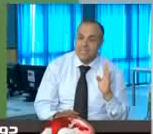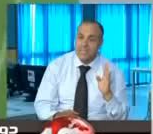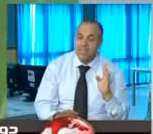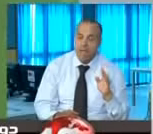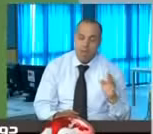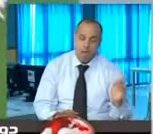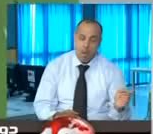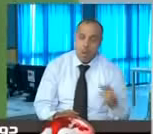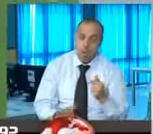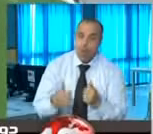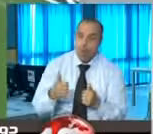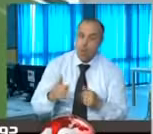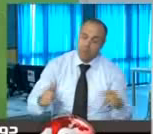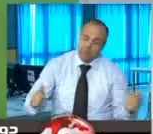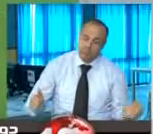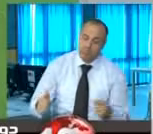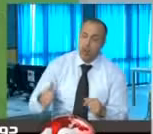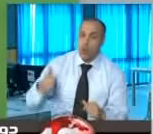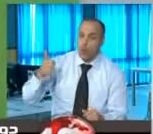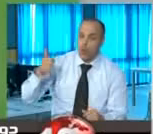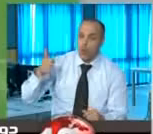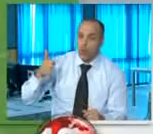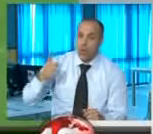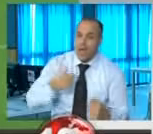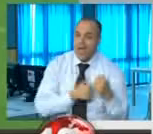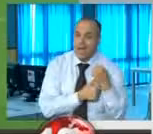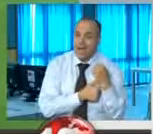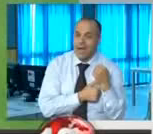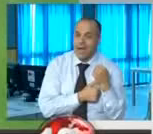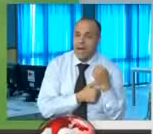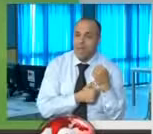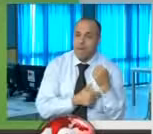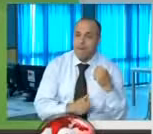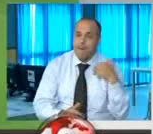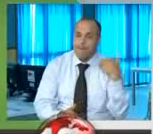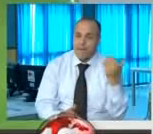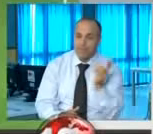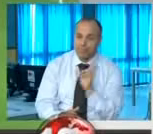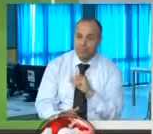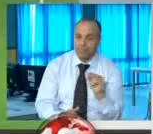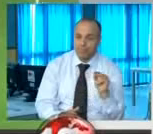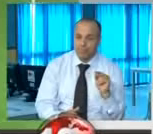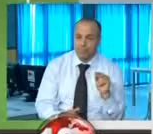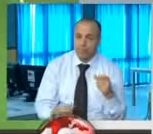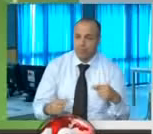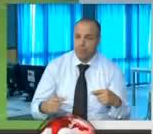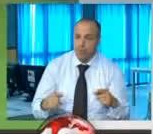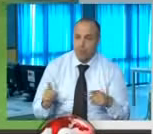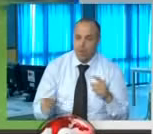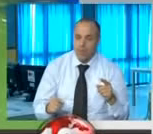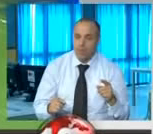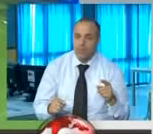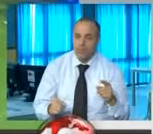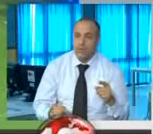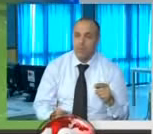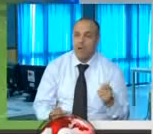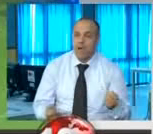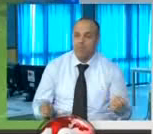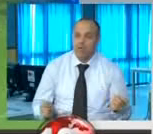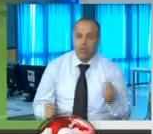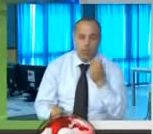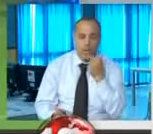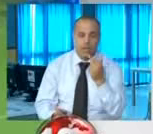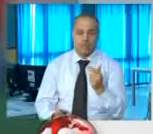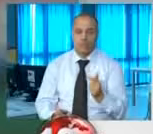هاتسبير تقدم بهدف أول لحامل اللقب قبل أن يدرك الضيوف التعادل نهاية اللقاء. يضيف أبناء المدرب لويس فيليب